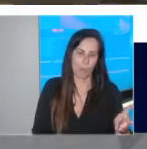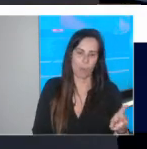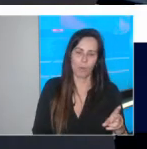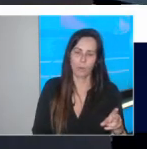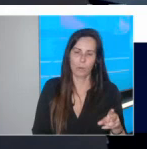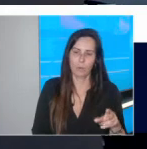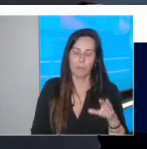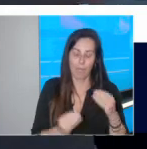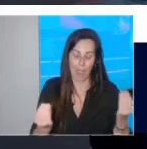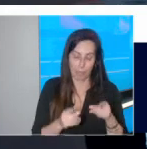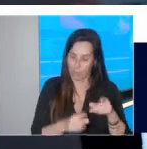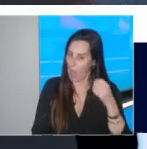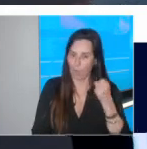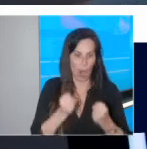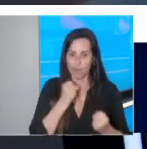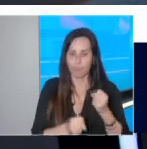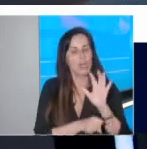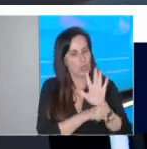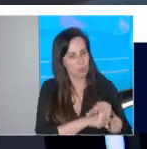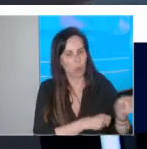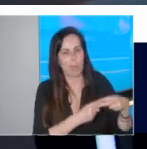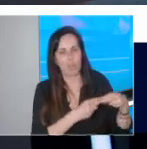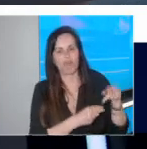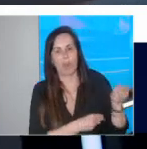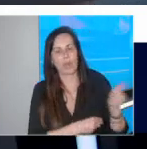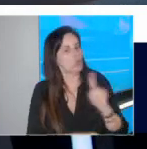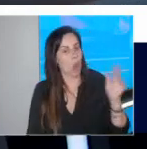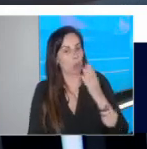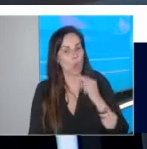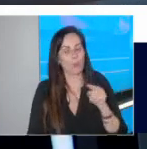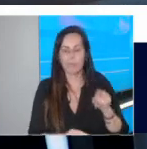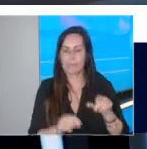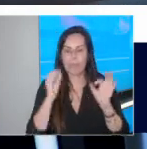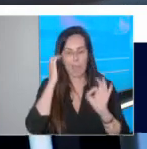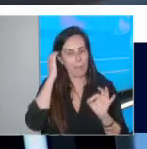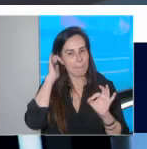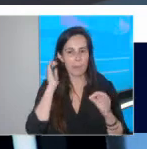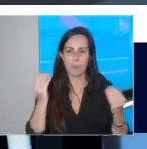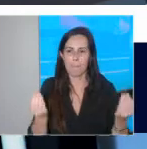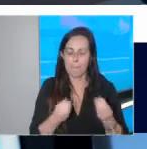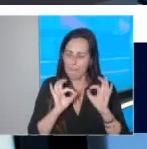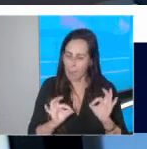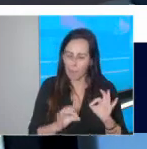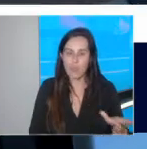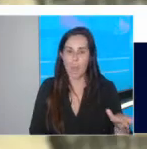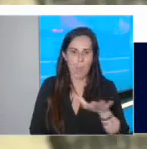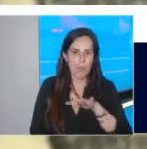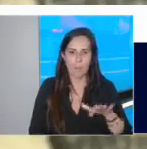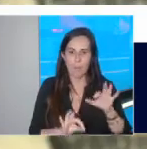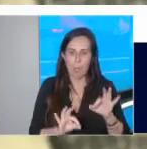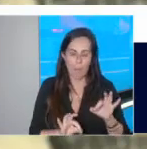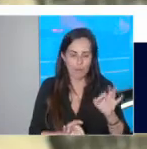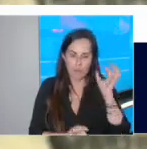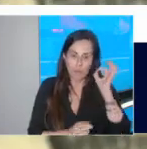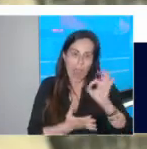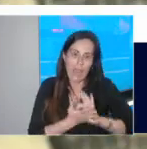כמה המאורעות הקשים האלה השפיעו גם כן עליה, וזה באמת דיווח ממש מהשטח, דיווח אנושי